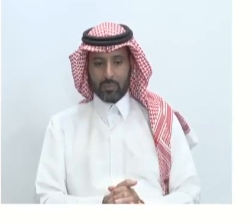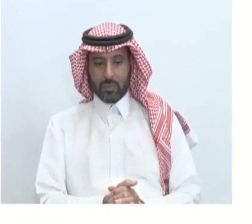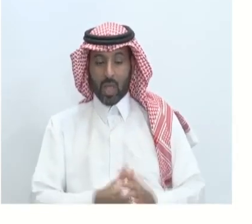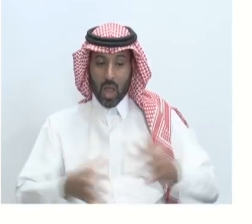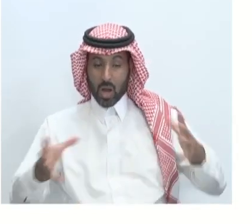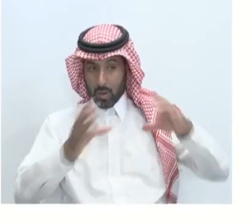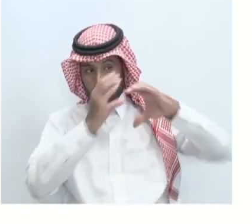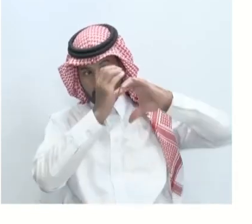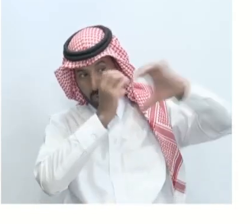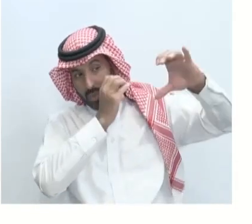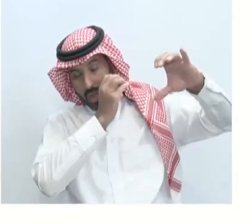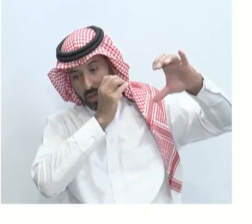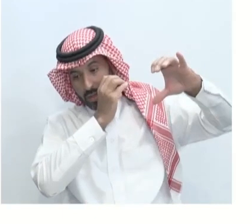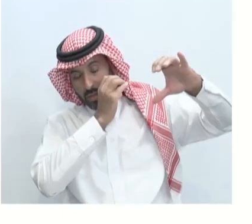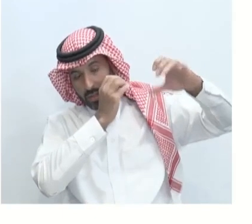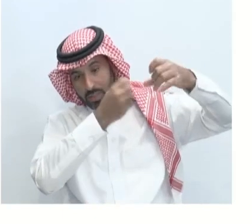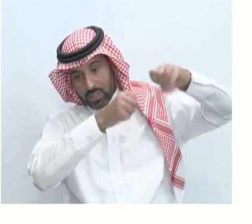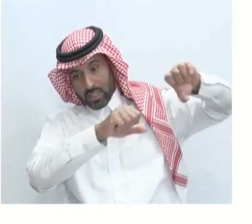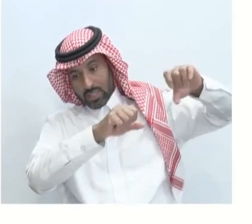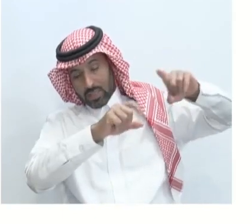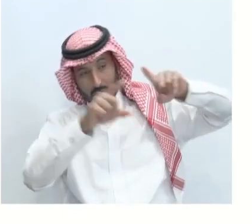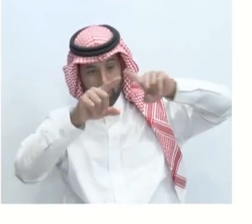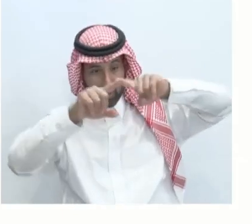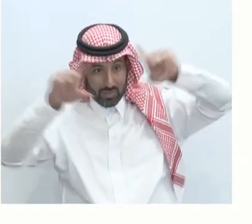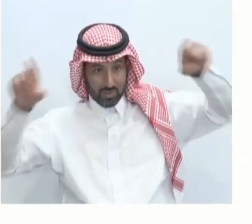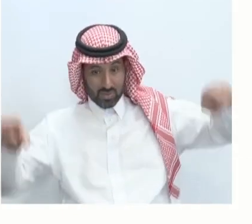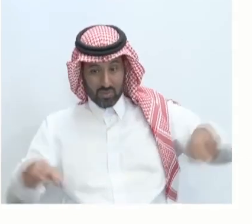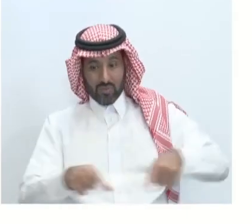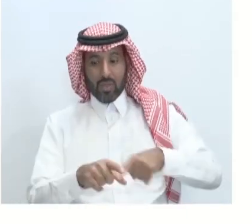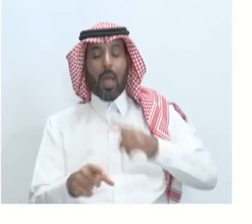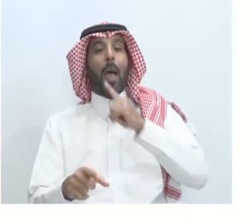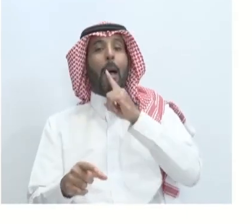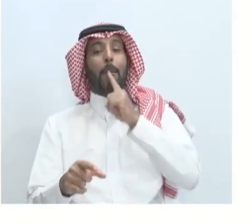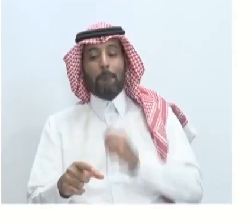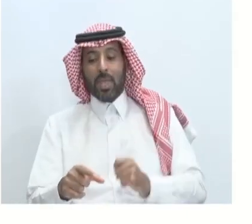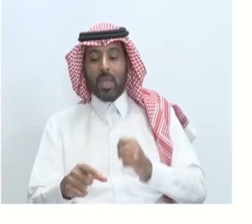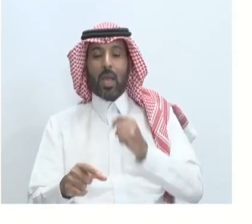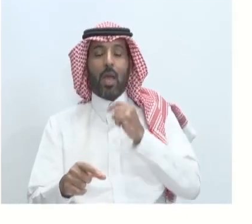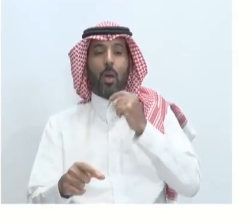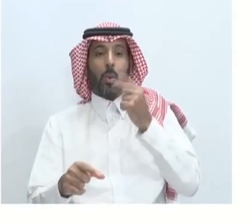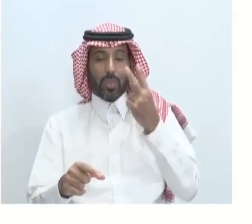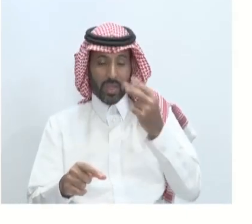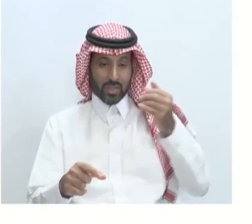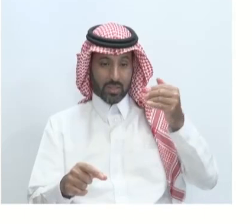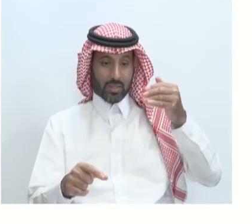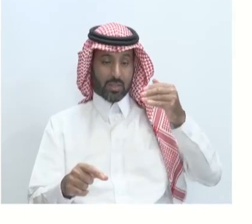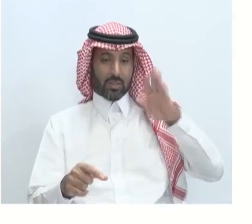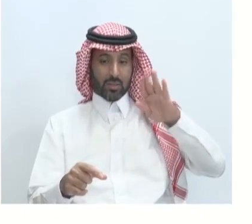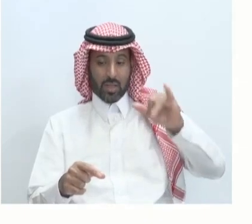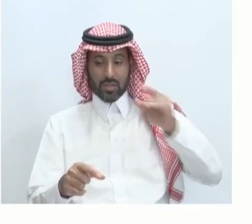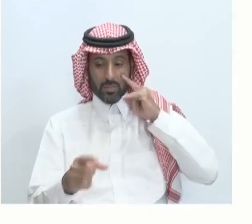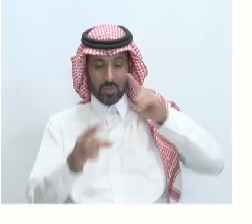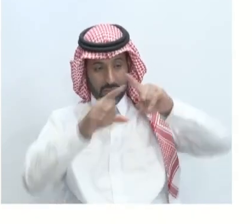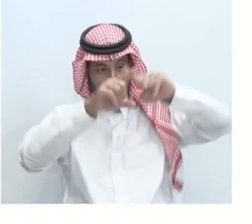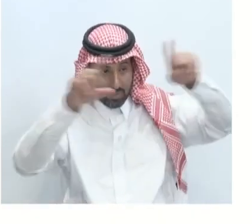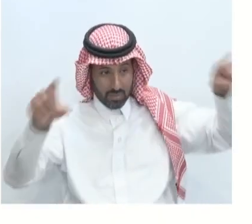منظار كاسر يبلغ قطر عدسته 102 سم فقط في مرصد